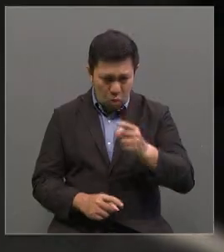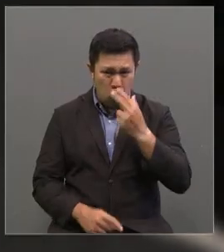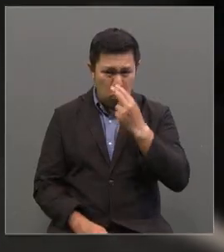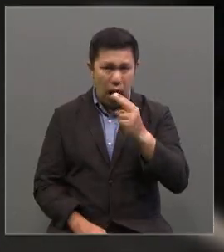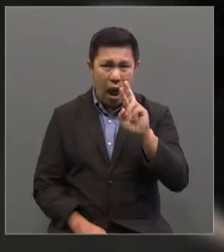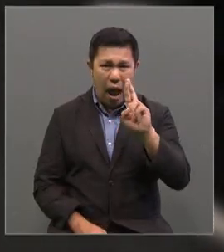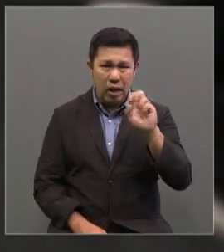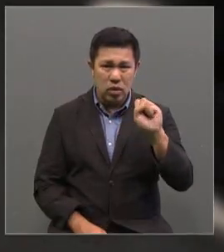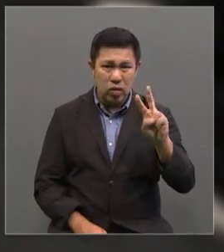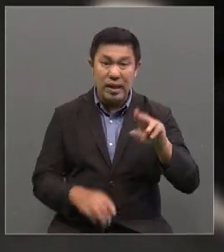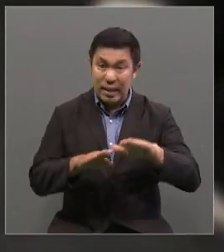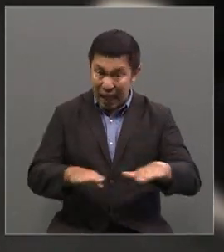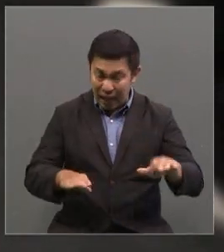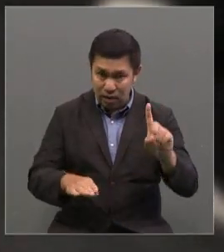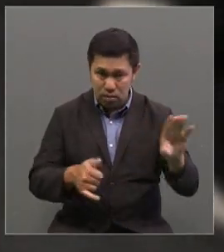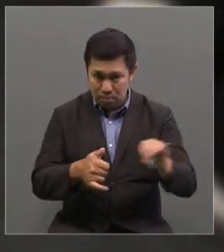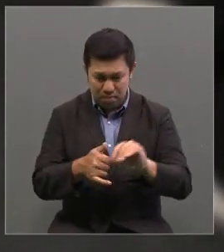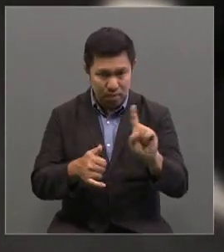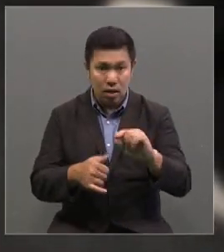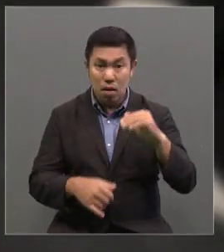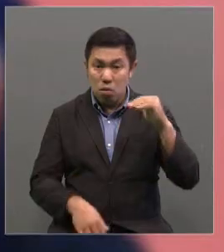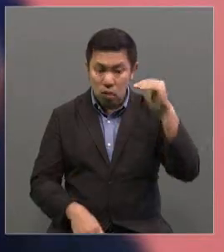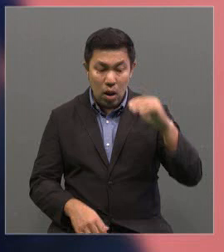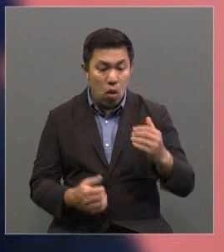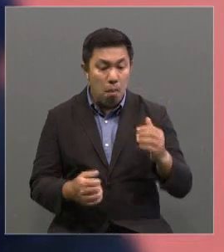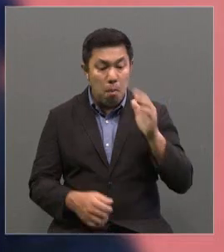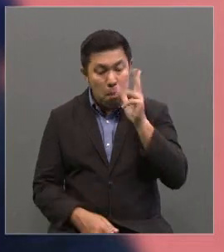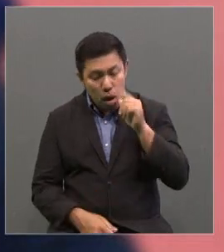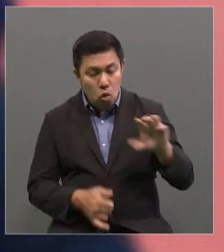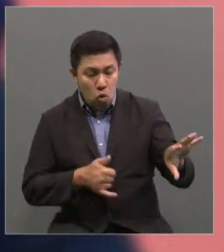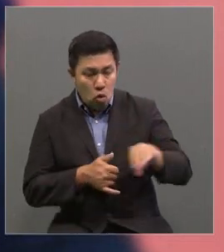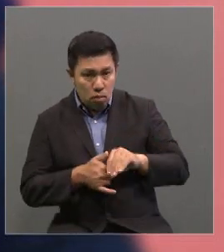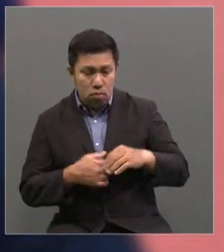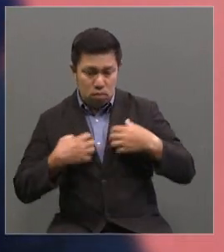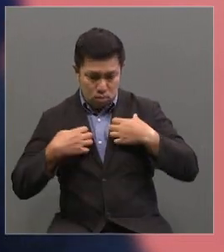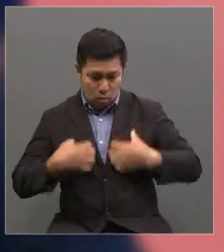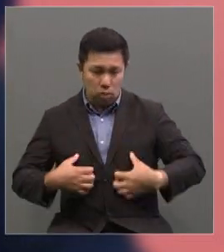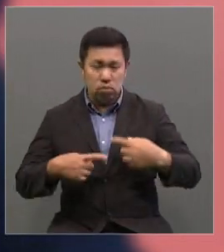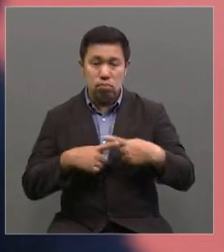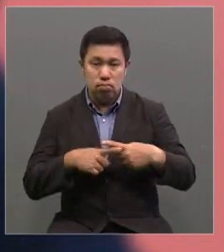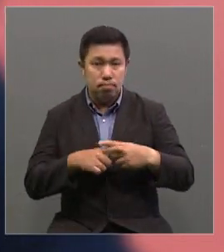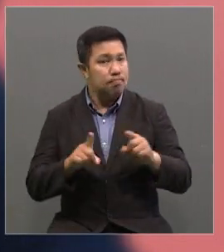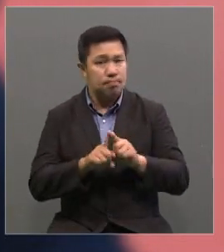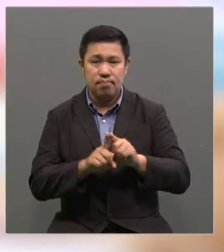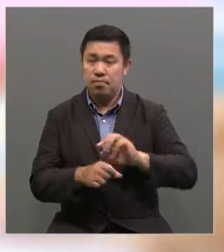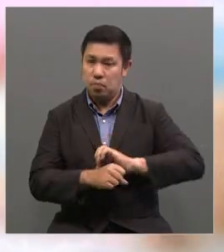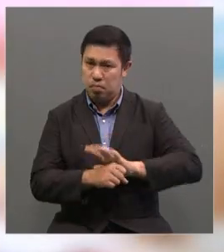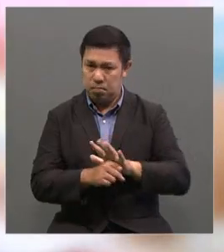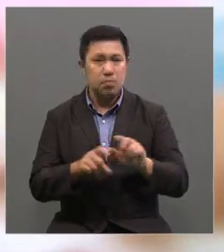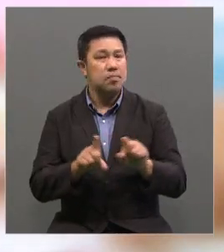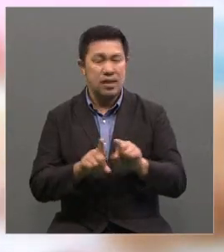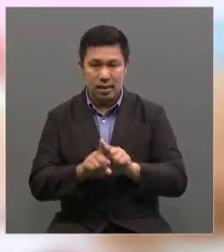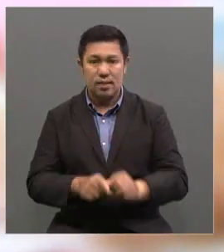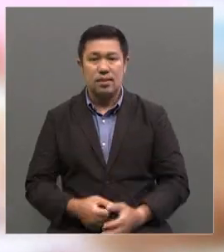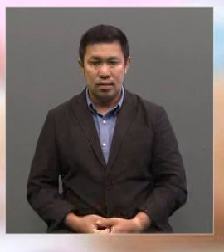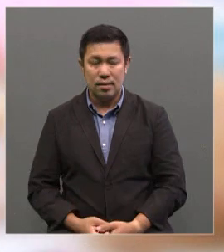rsvเนี่ยไม่ใช่ติดแค่เด็กนะผู้ใหญ่พอติดจากเด็กเนี่ยมีความเสี่ยงที่จะเกิดปอดอักเสบตามมาไม่ได้ต่างจากโควิด 19ที่จะมีปอด